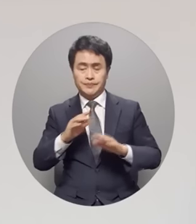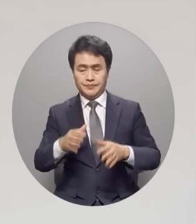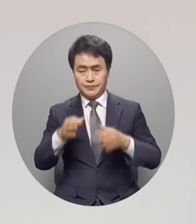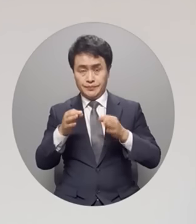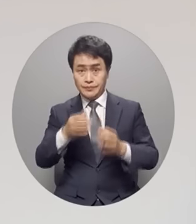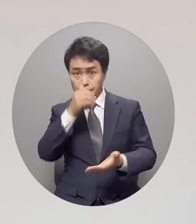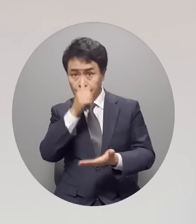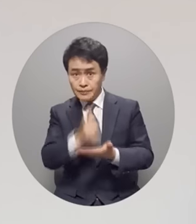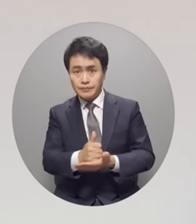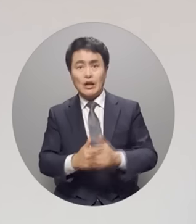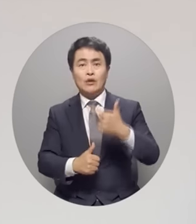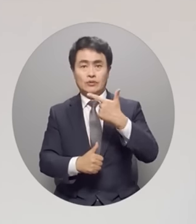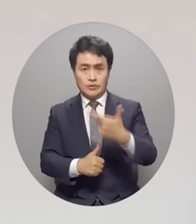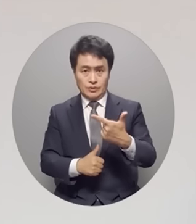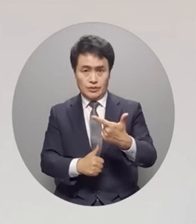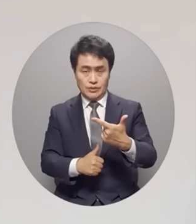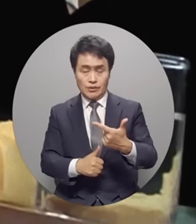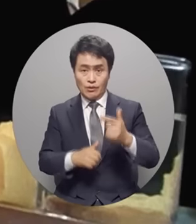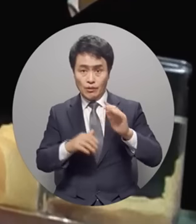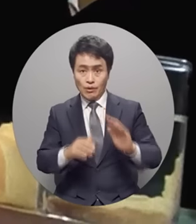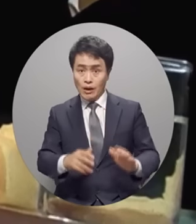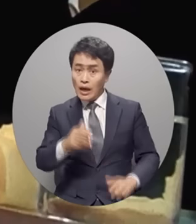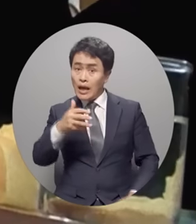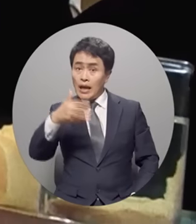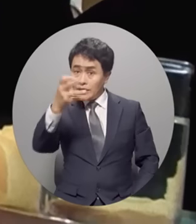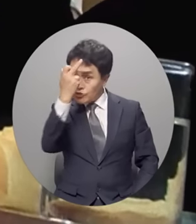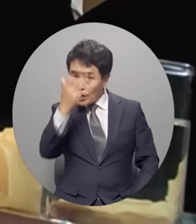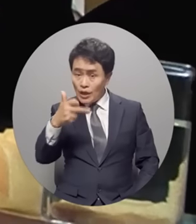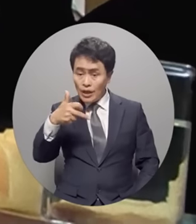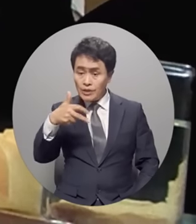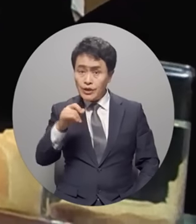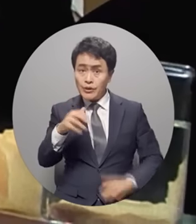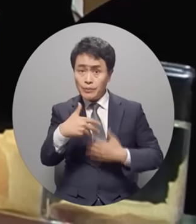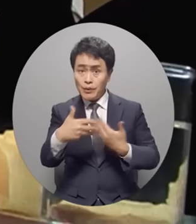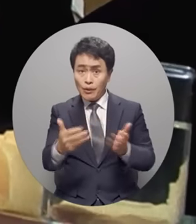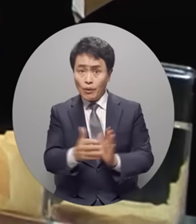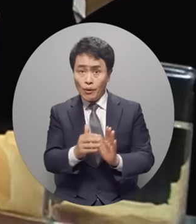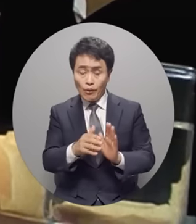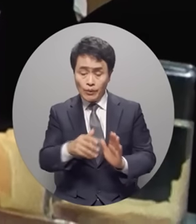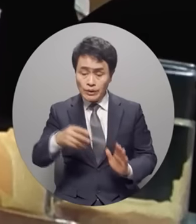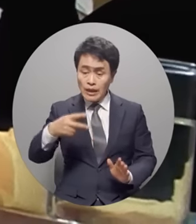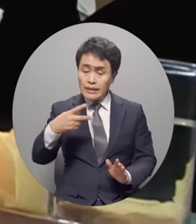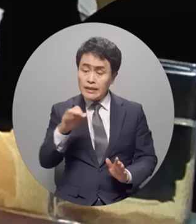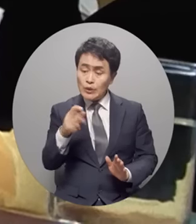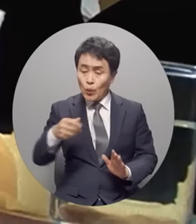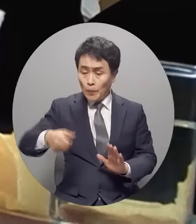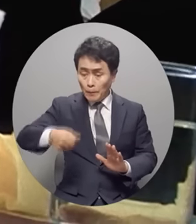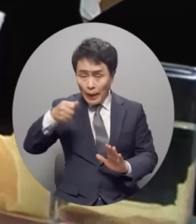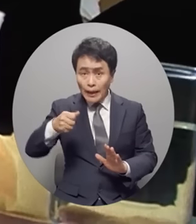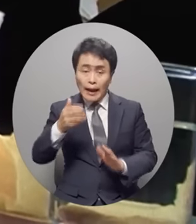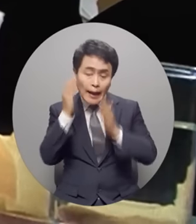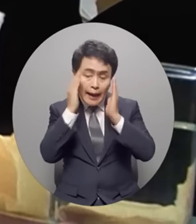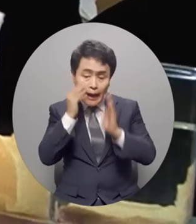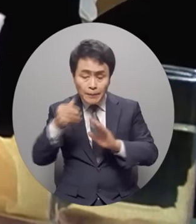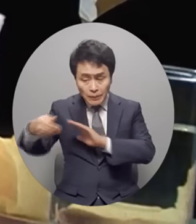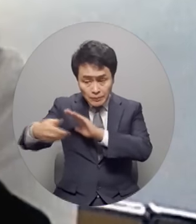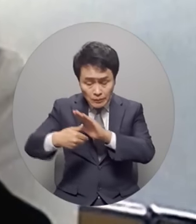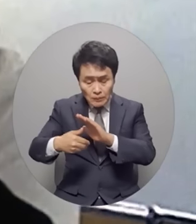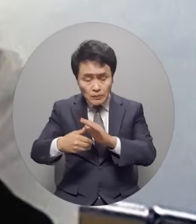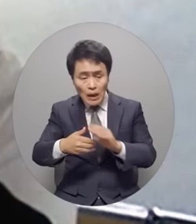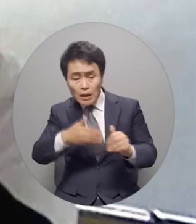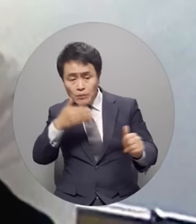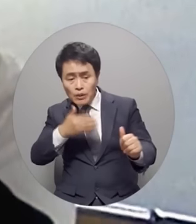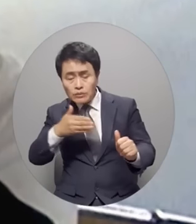여인은 모두 여섯 개 최재영 목사한테 올백과 샤넬 화장품 등을 받은 것이 청탁금지법 위반